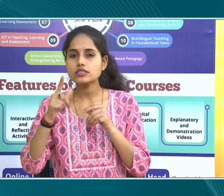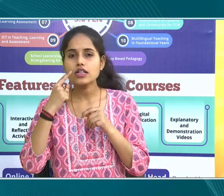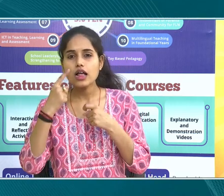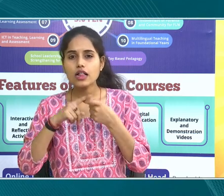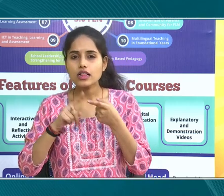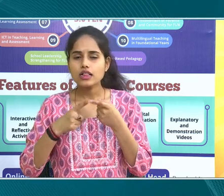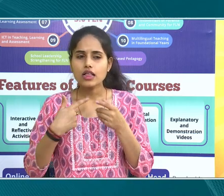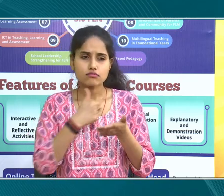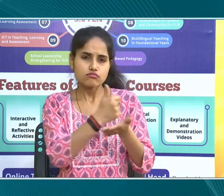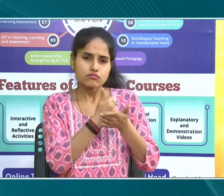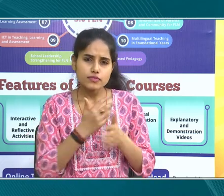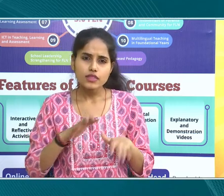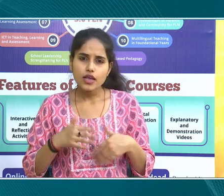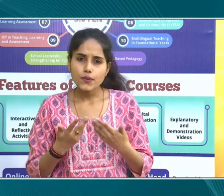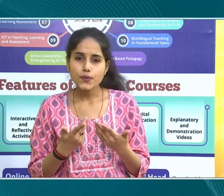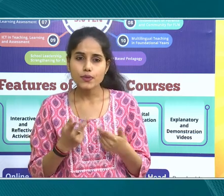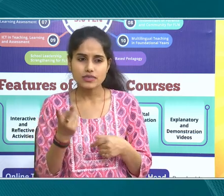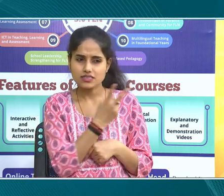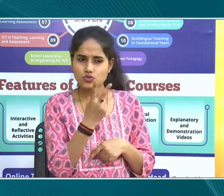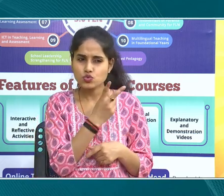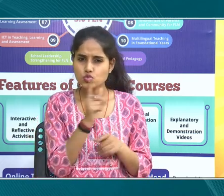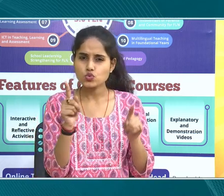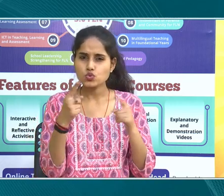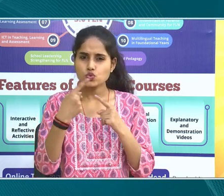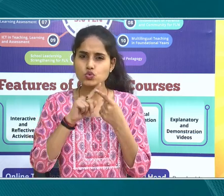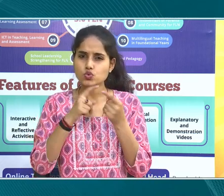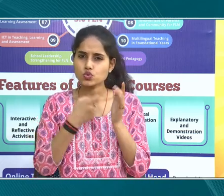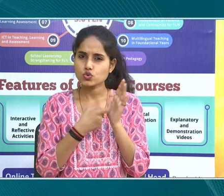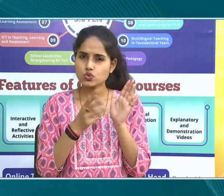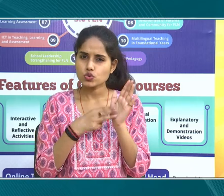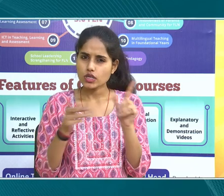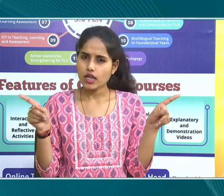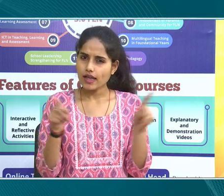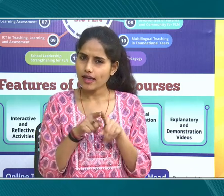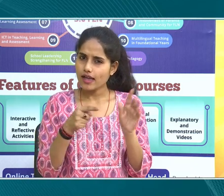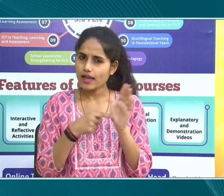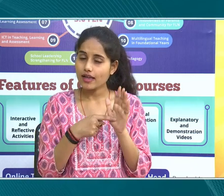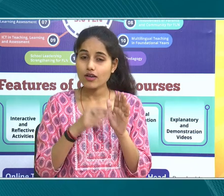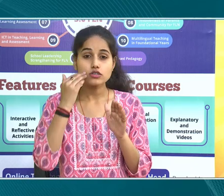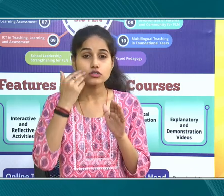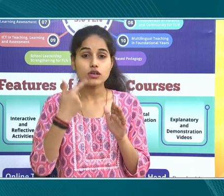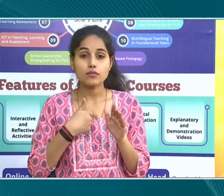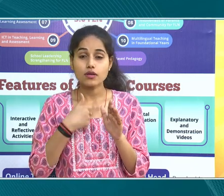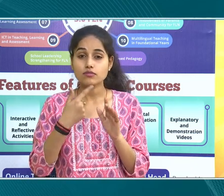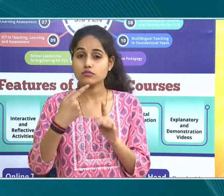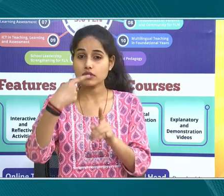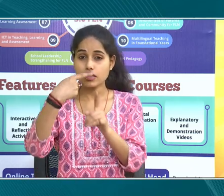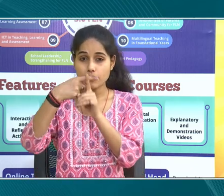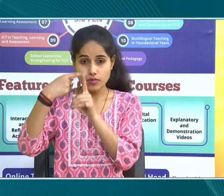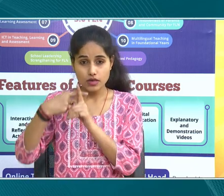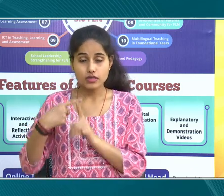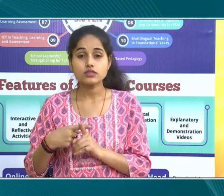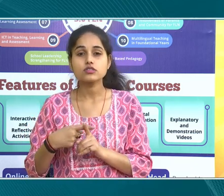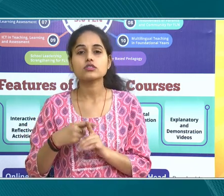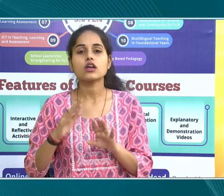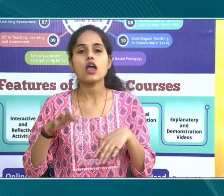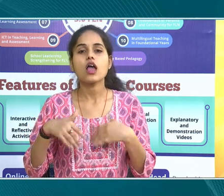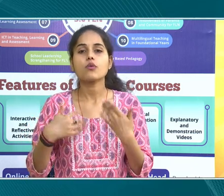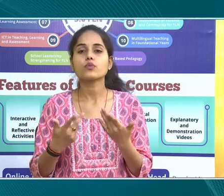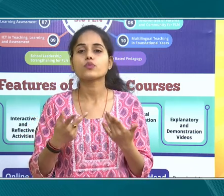एक तो हम समझ का रहे हैं और दूसरा जब हमें एडिशन करना हो तो अलजेब्राइक एक्सप्रेशन का